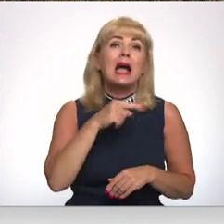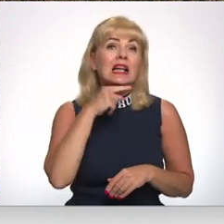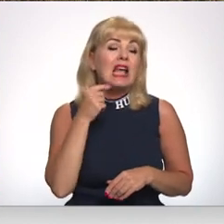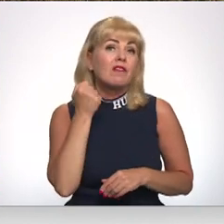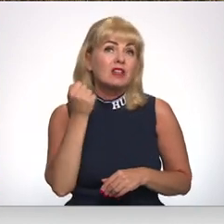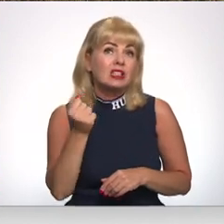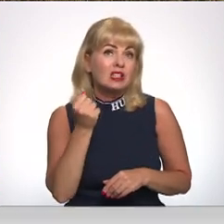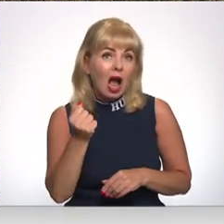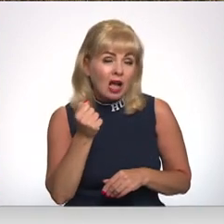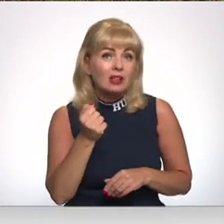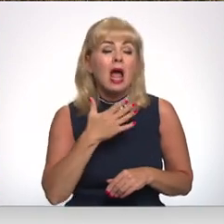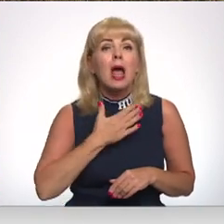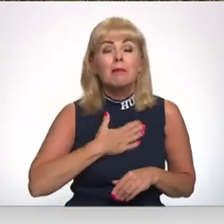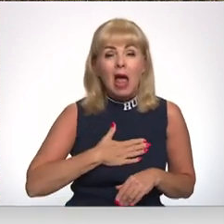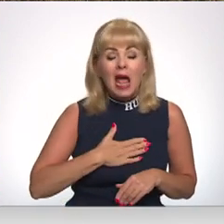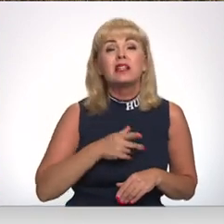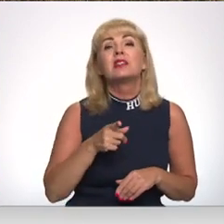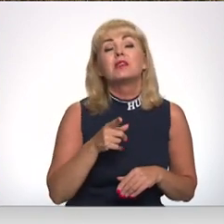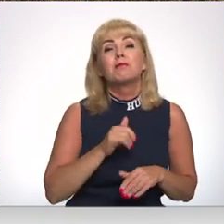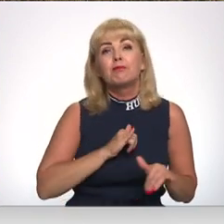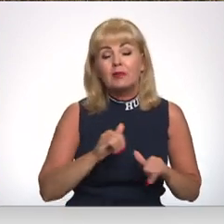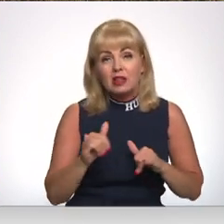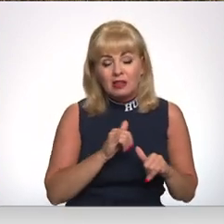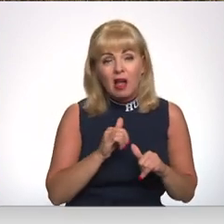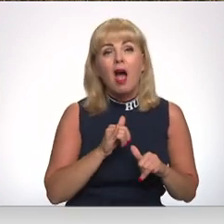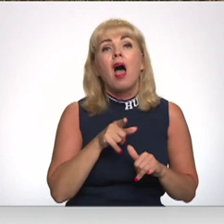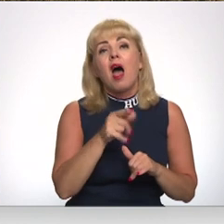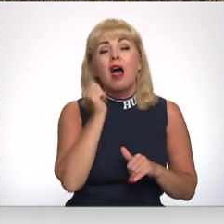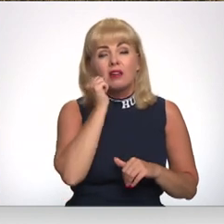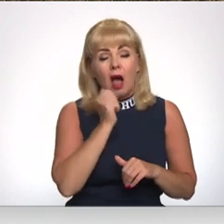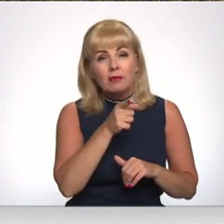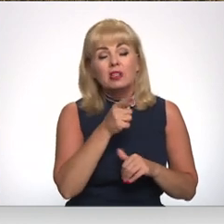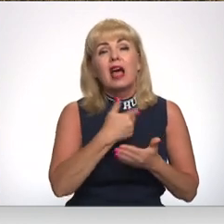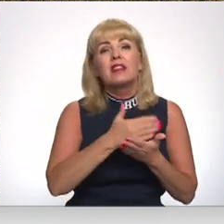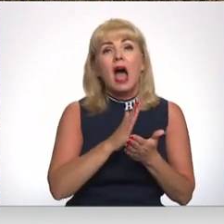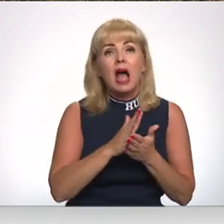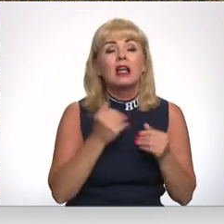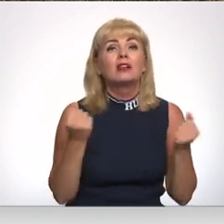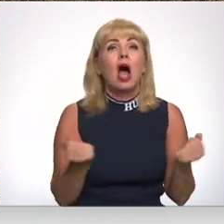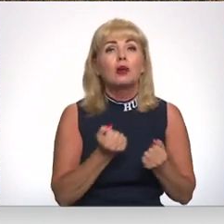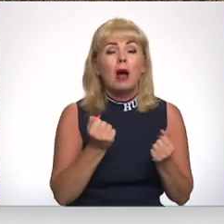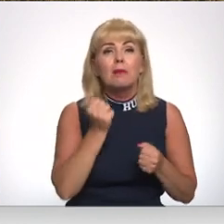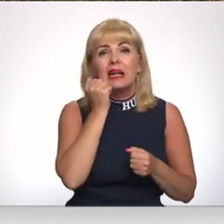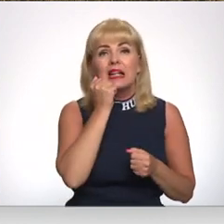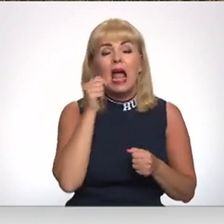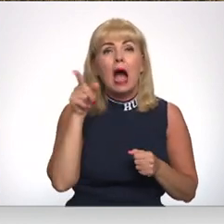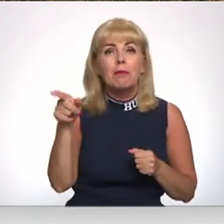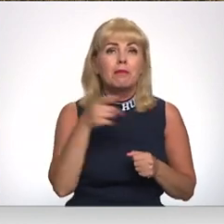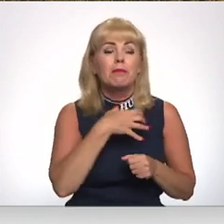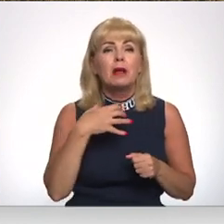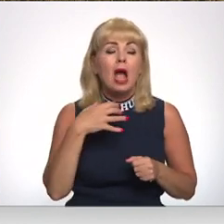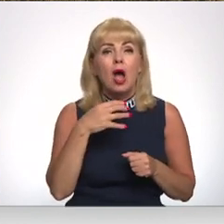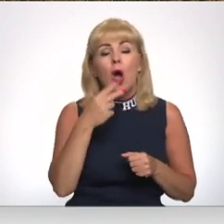Taču naivi labticīgie rietumnieki, no kuriem daļa faktiski darbojās kā Kremļa tā saucamie noderīgie